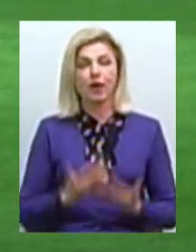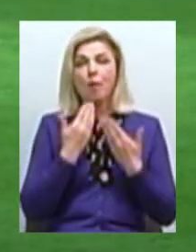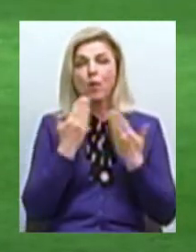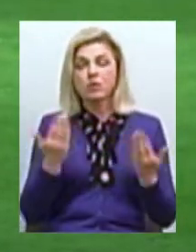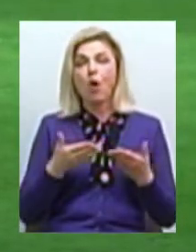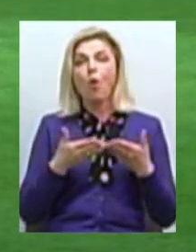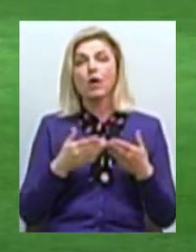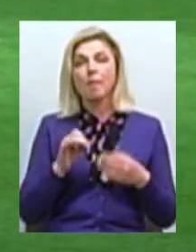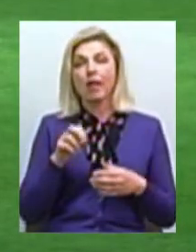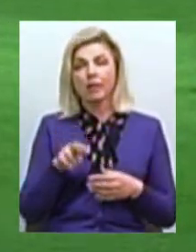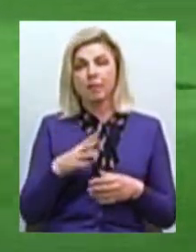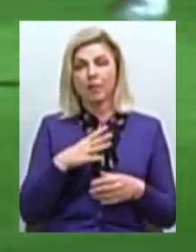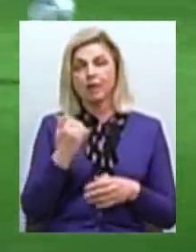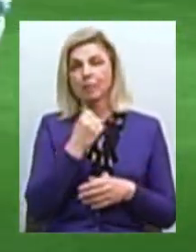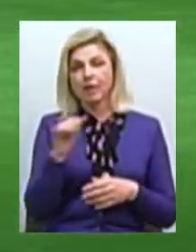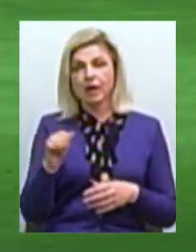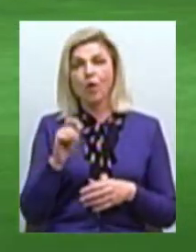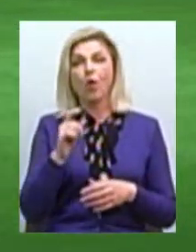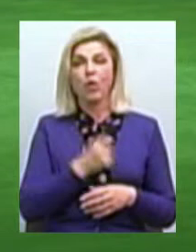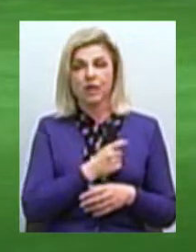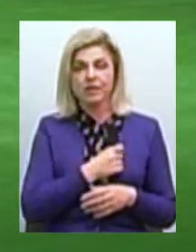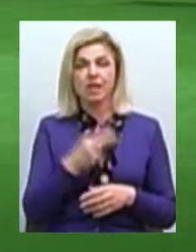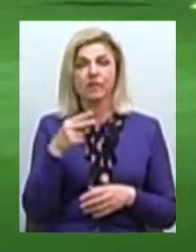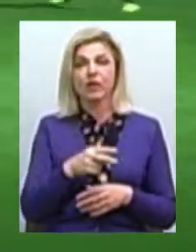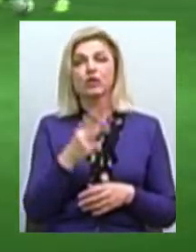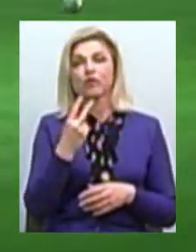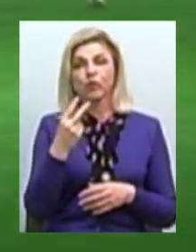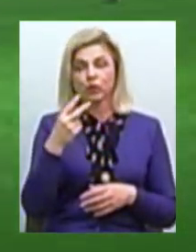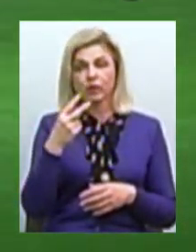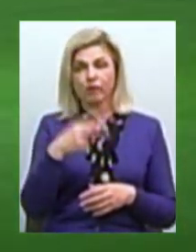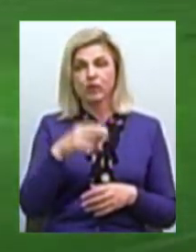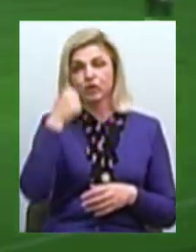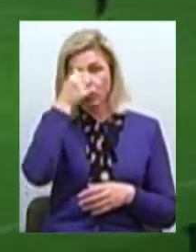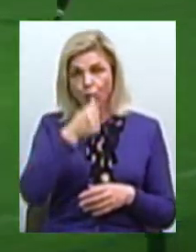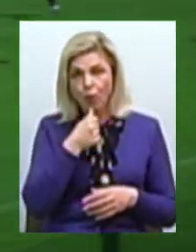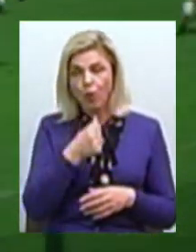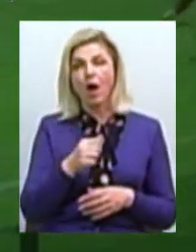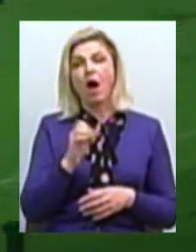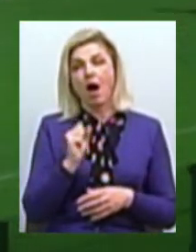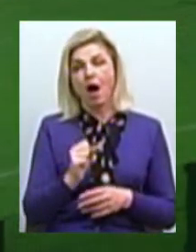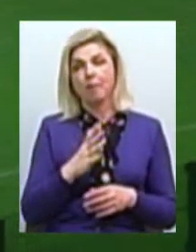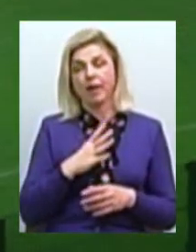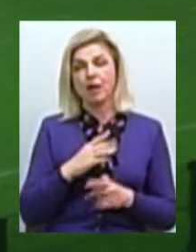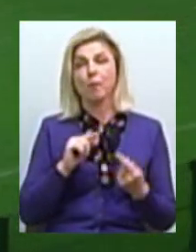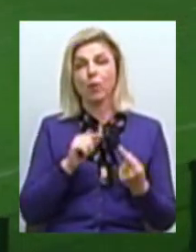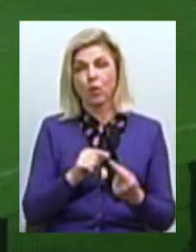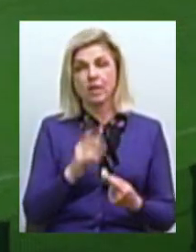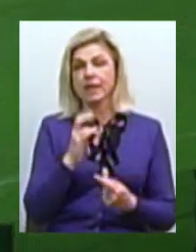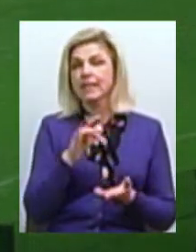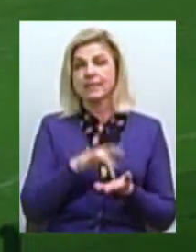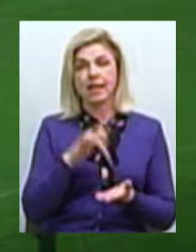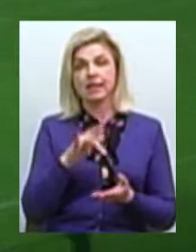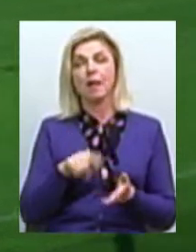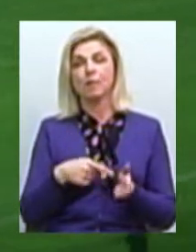корабели перемагали моряків 10 вересня 2000 року у Миколаєві з рахунком 1-0. Кубкове протистояння відбудеться не на центральному